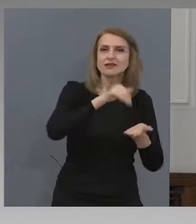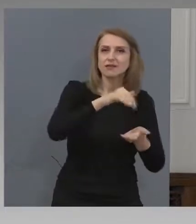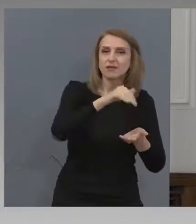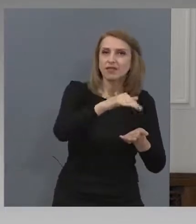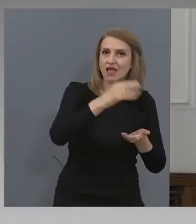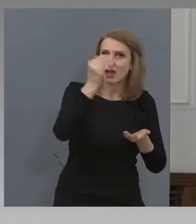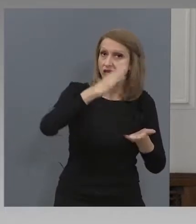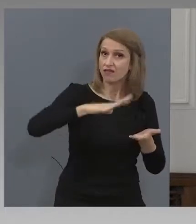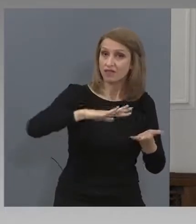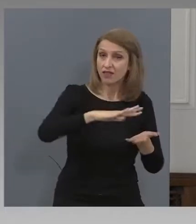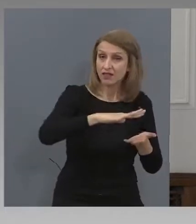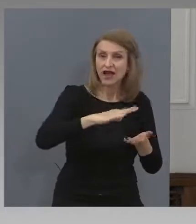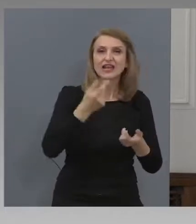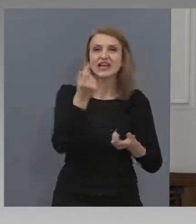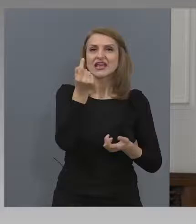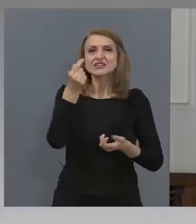България.